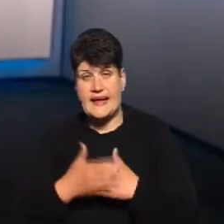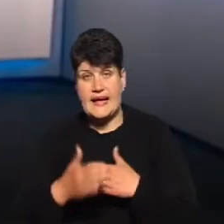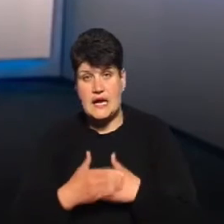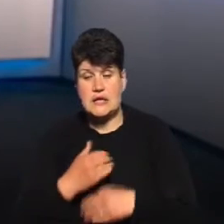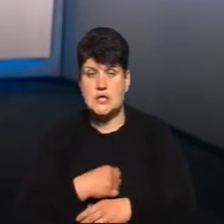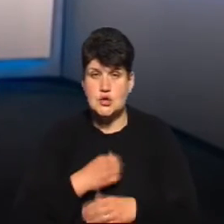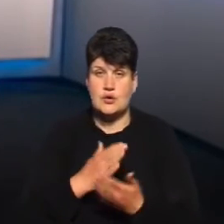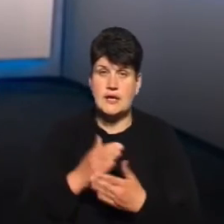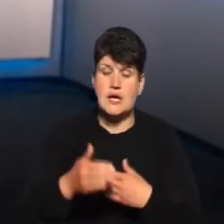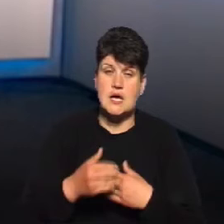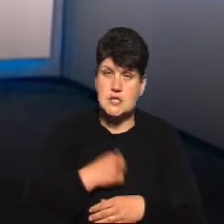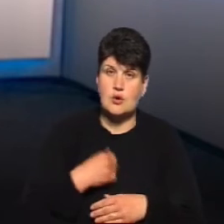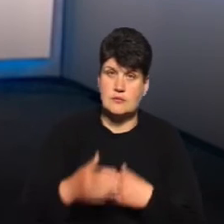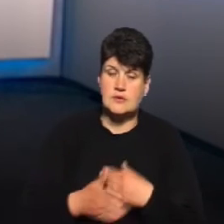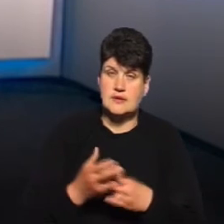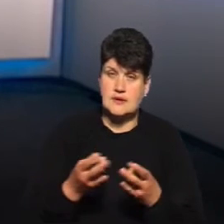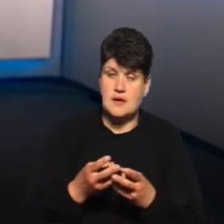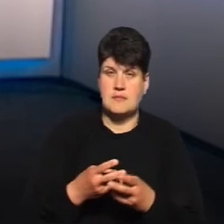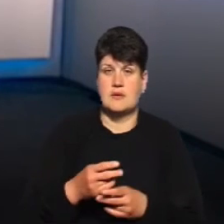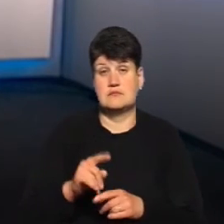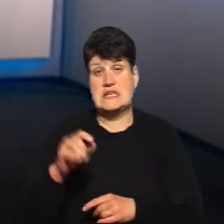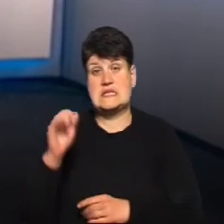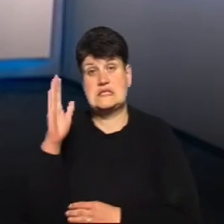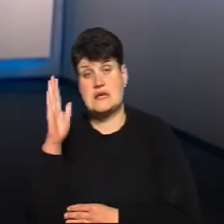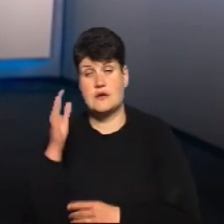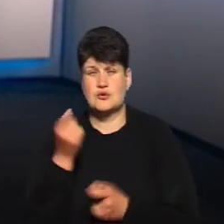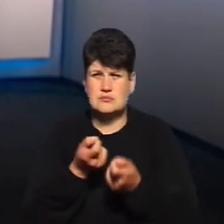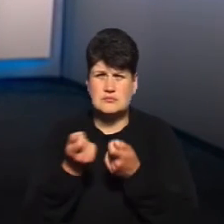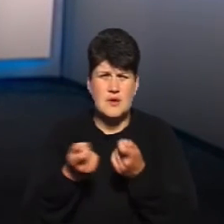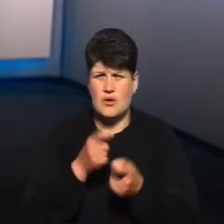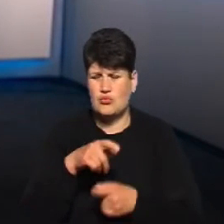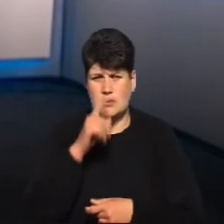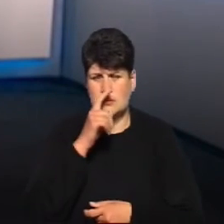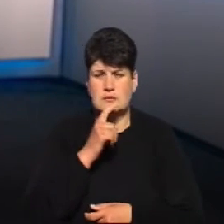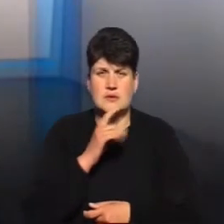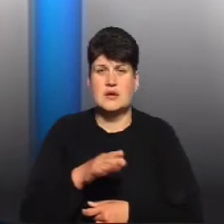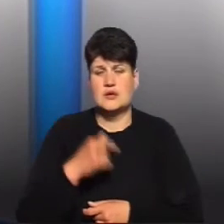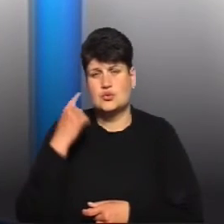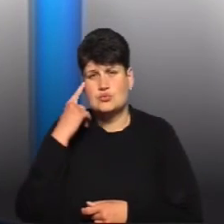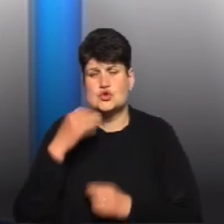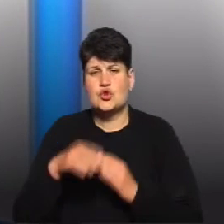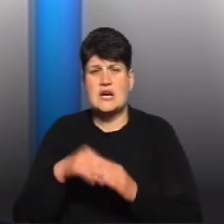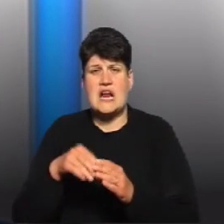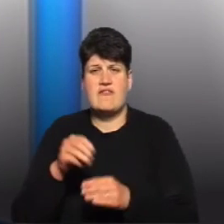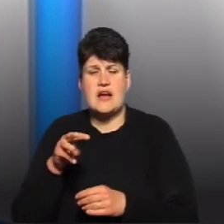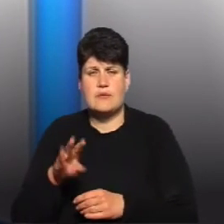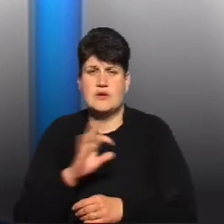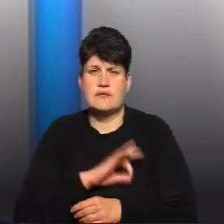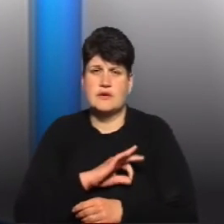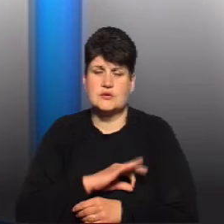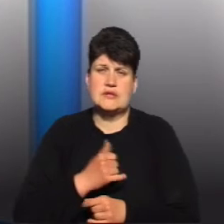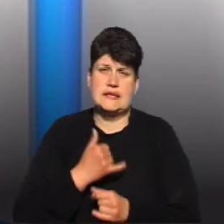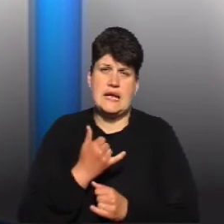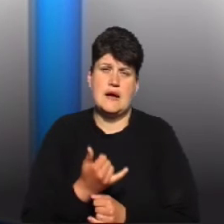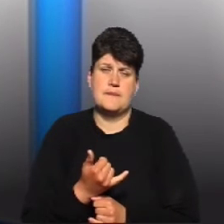то звичайно, що всі за. А вже якщо от в нюанси, то люди можуть не розуміти. Так, я думаю, що референдум може бути використаний президентом в даному випадку для